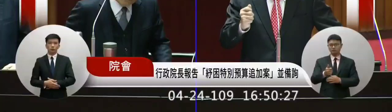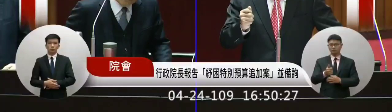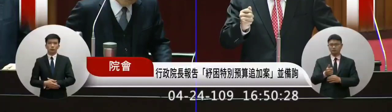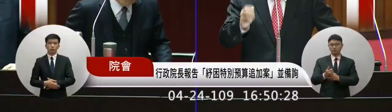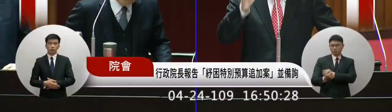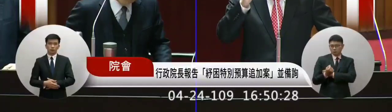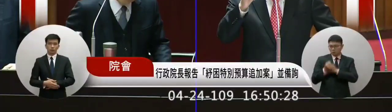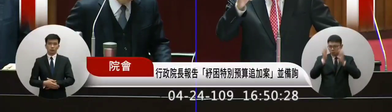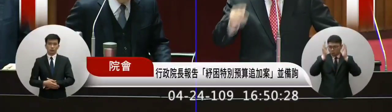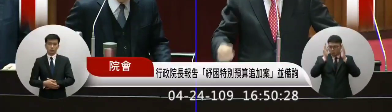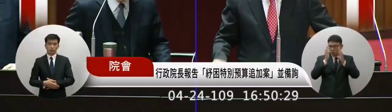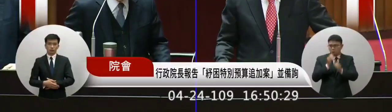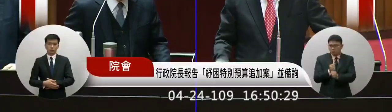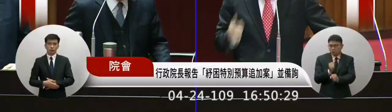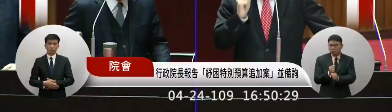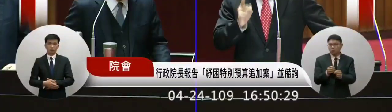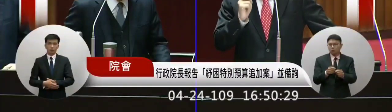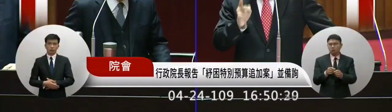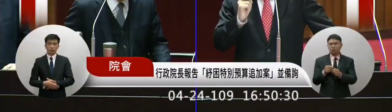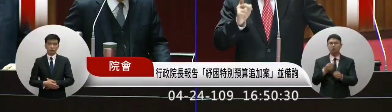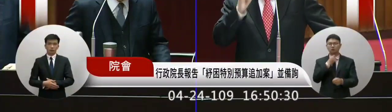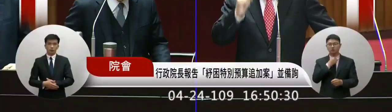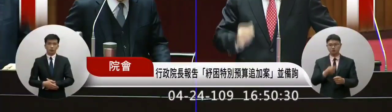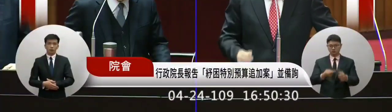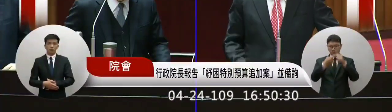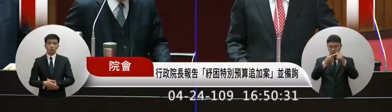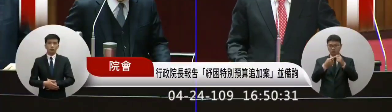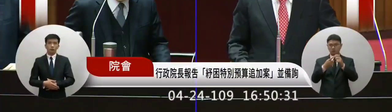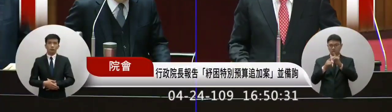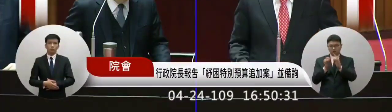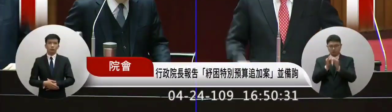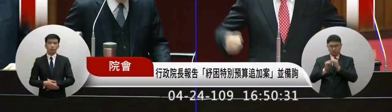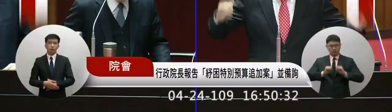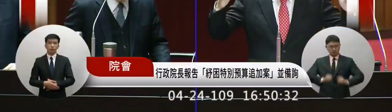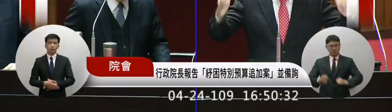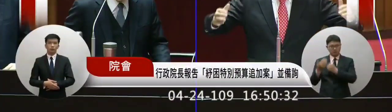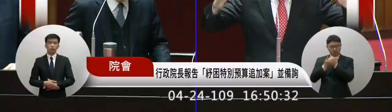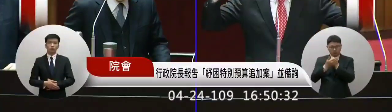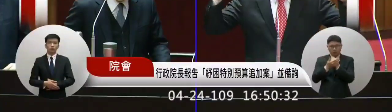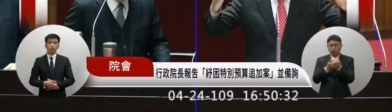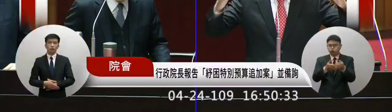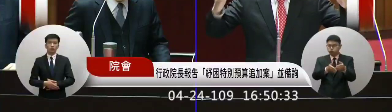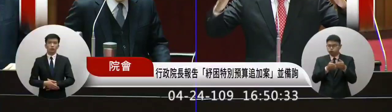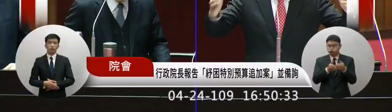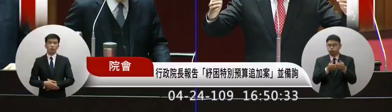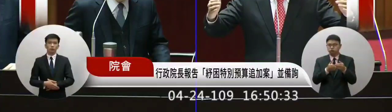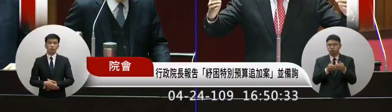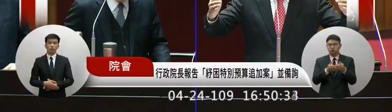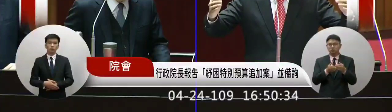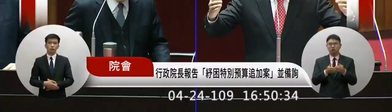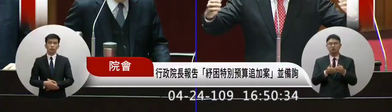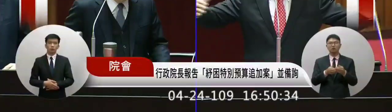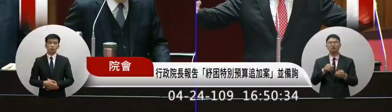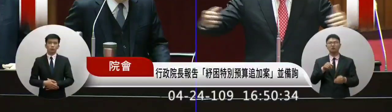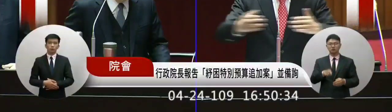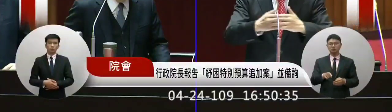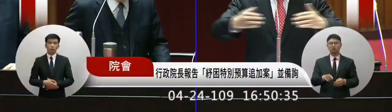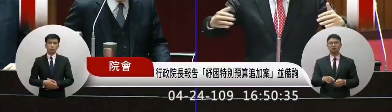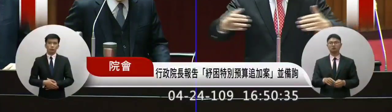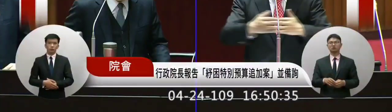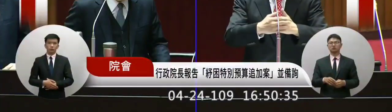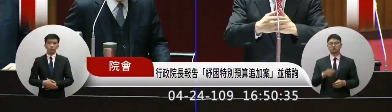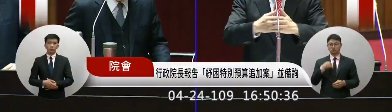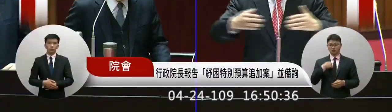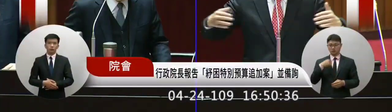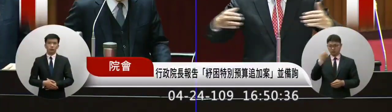的来进行。第一件事情，守护国人的健康，绝对不能轻启开封。